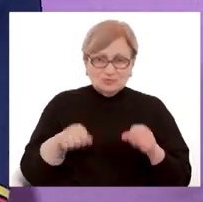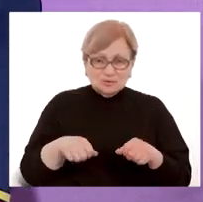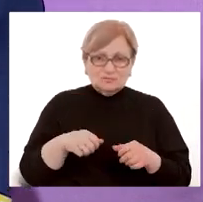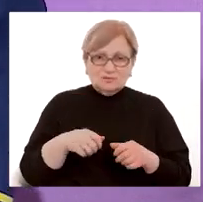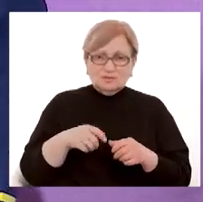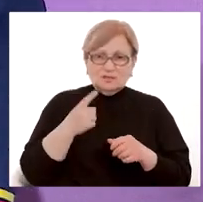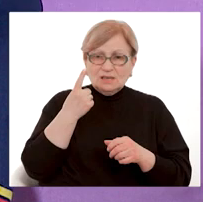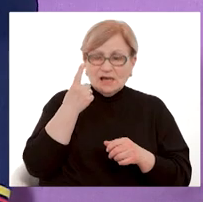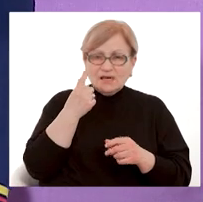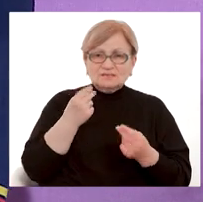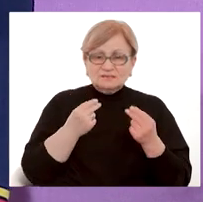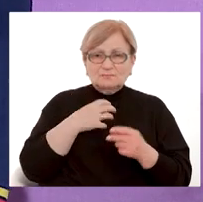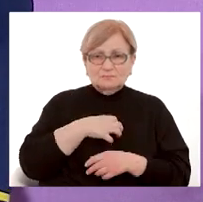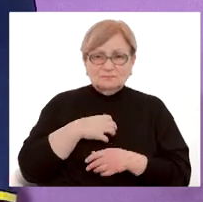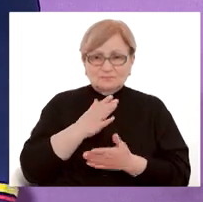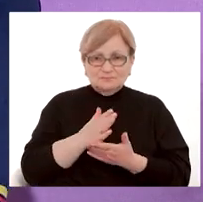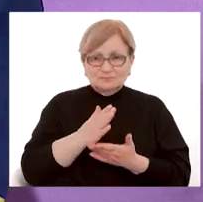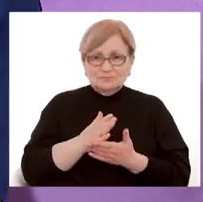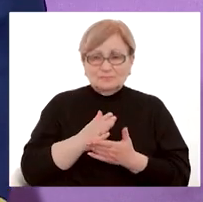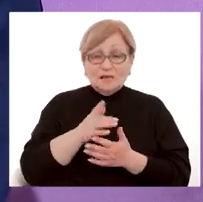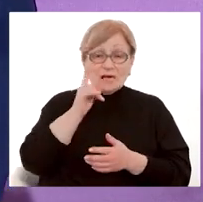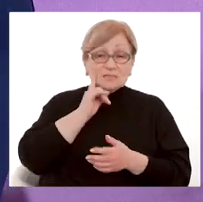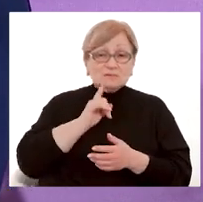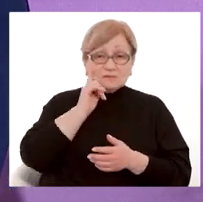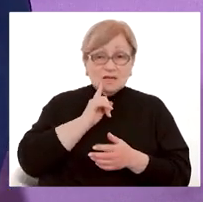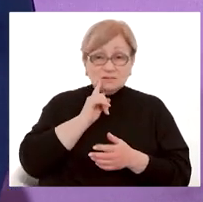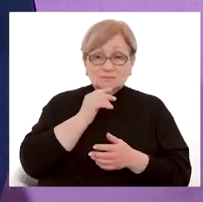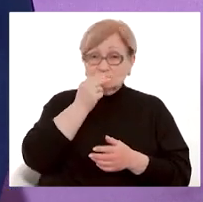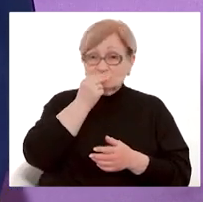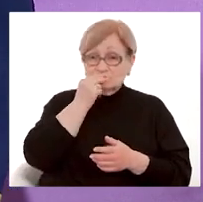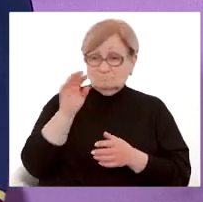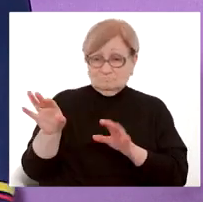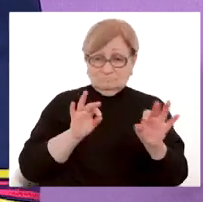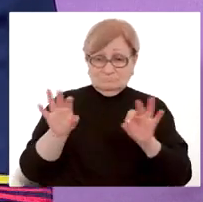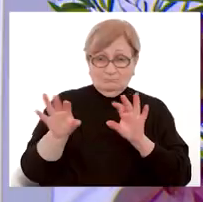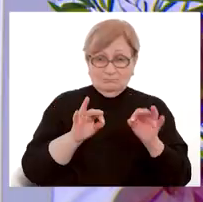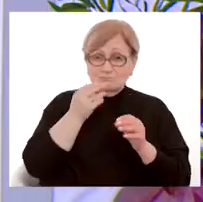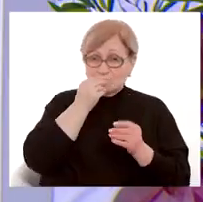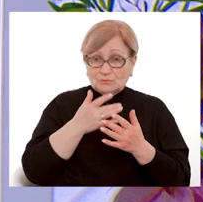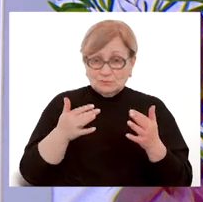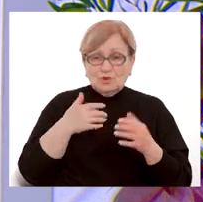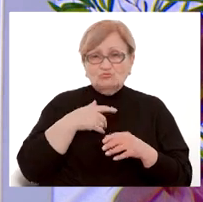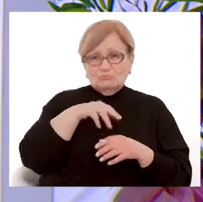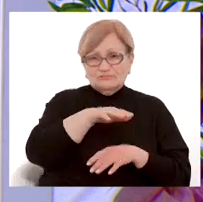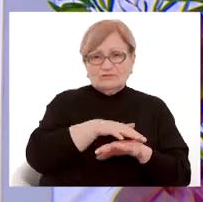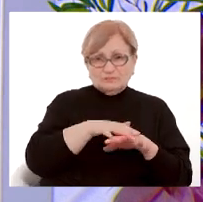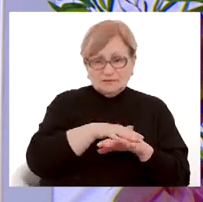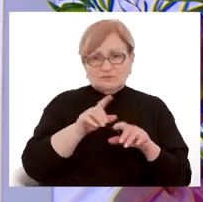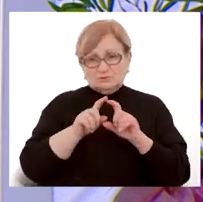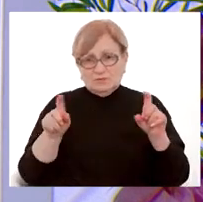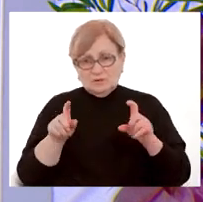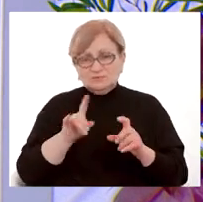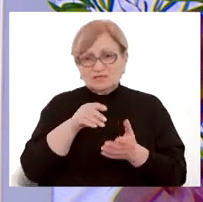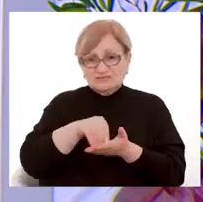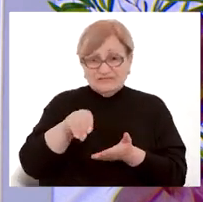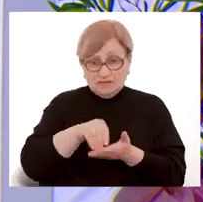აი მაგალითად ერთ-ერთი და მნიშვნელოვანი არის, რომ სანამ დავიწყებ ზოგადად პროდუქტების შერჩევას, ანუ ჩვენ ხომ მივდივართ თქვა ბაზარში ან მაღაზიაში,